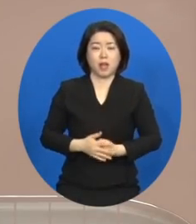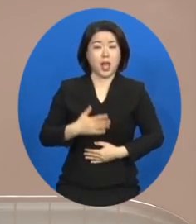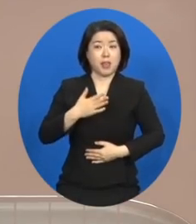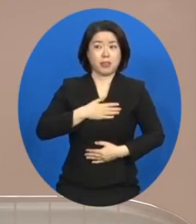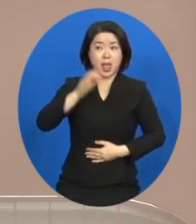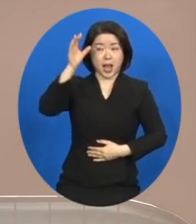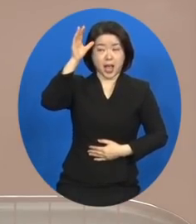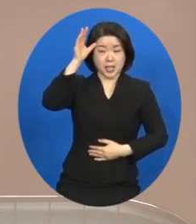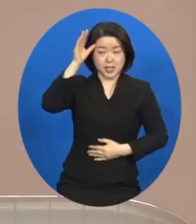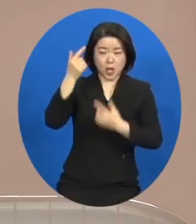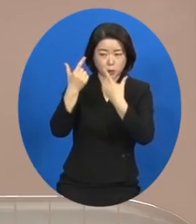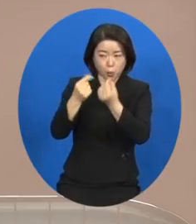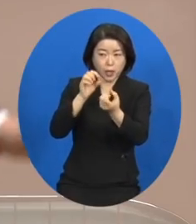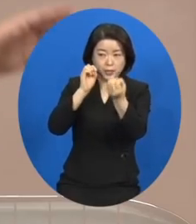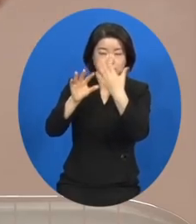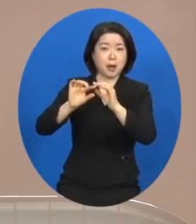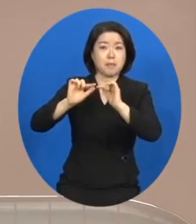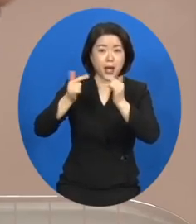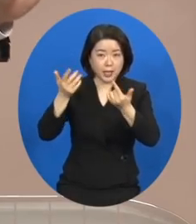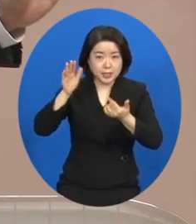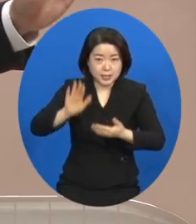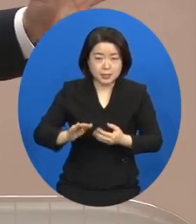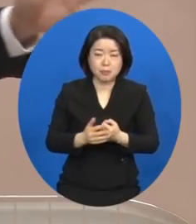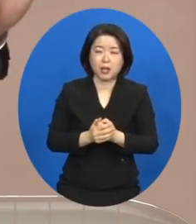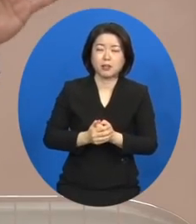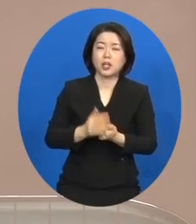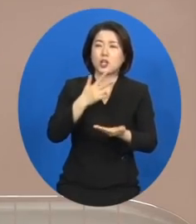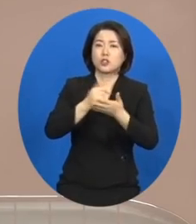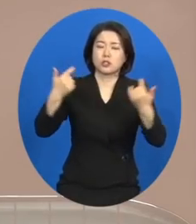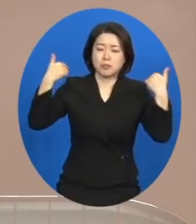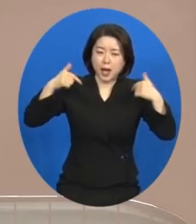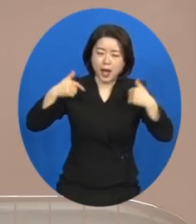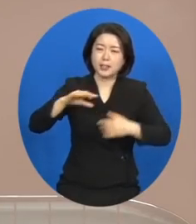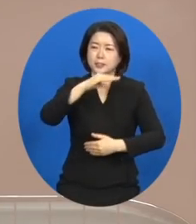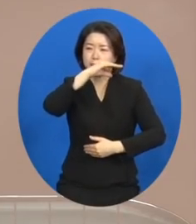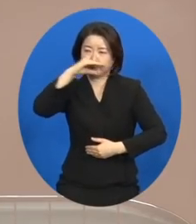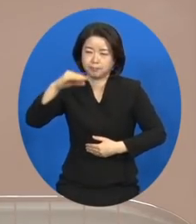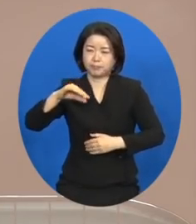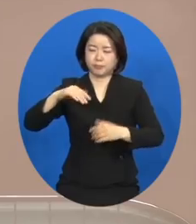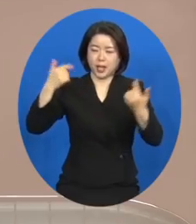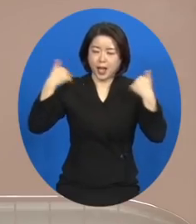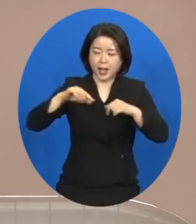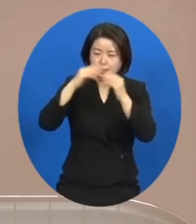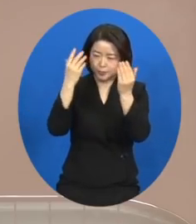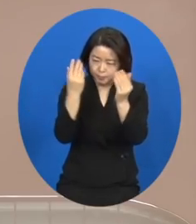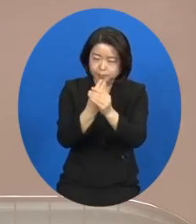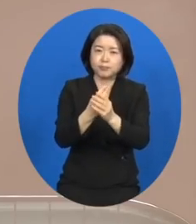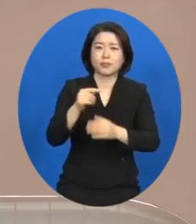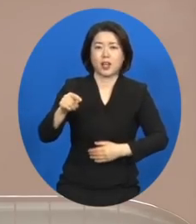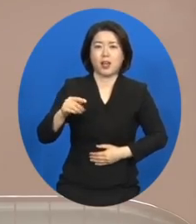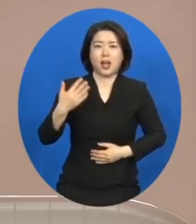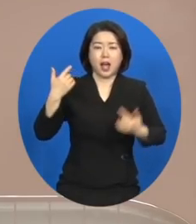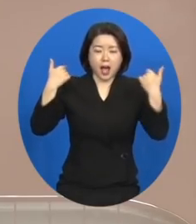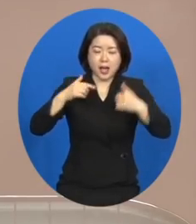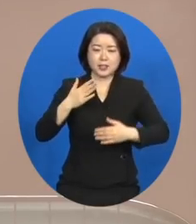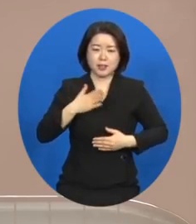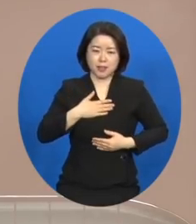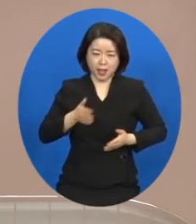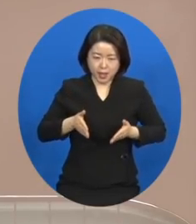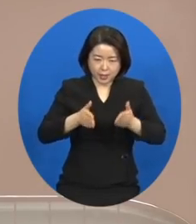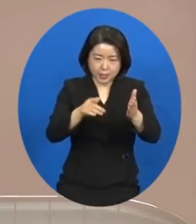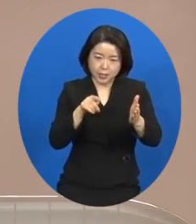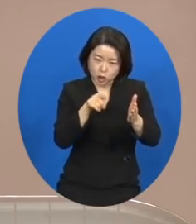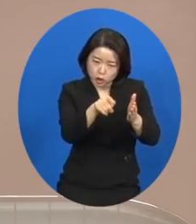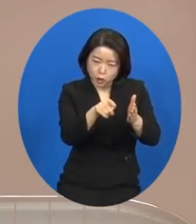응답이 아닐지라도 주님은 항상 오르시고 주님은 항상 완벽하시고 하나님이 항상 나의 길을 아시기 때문에